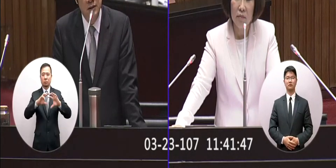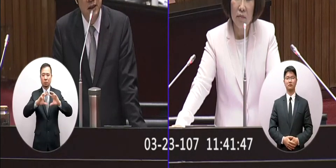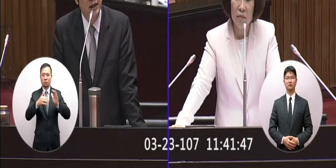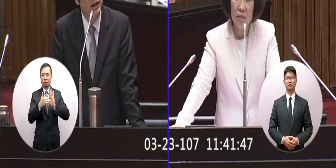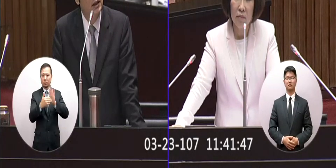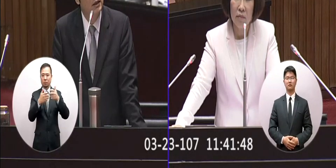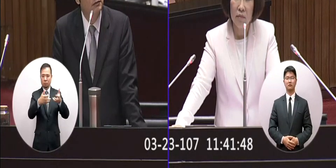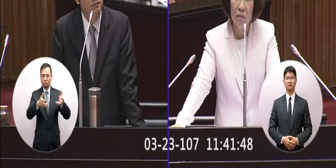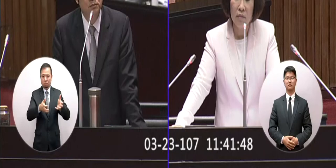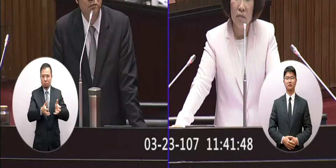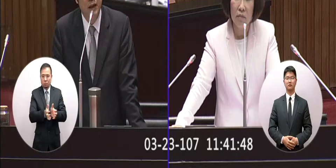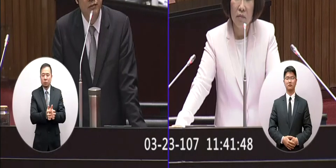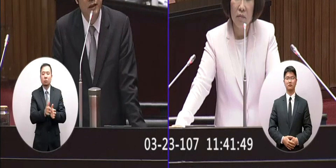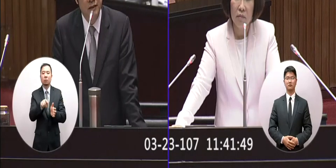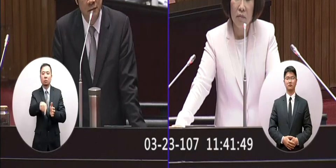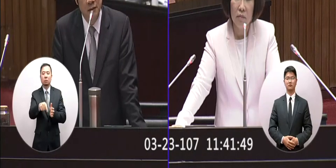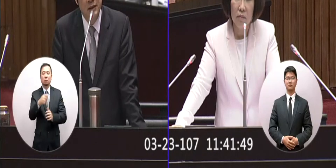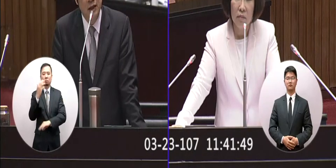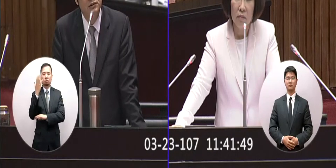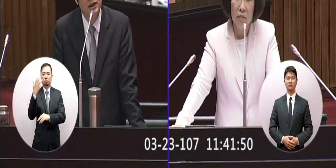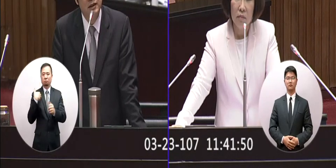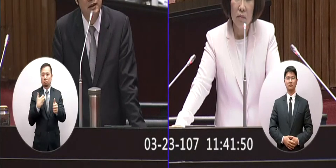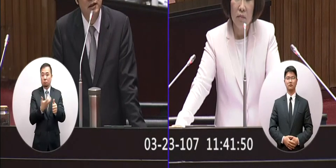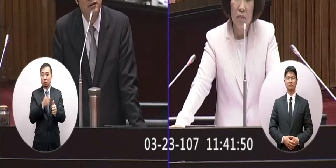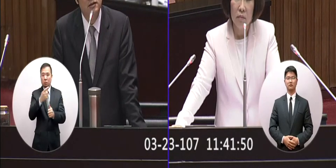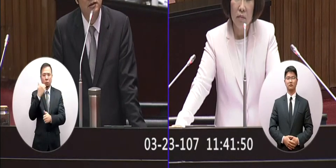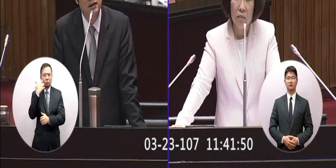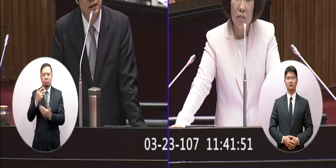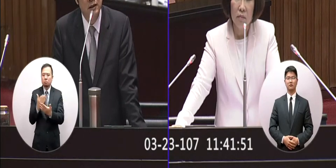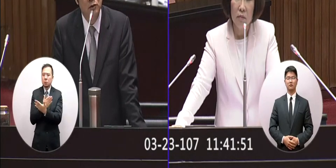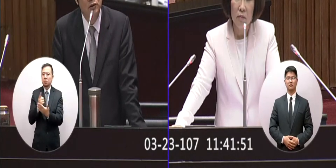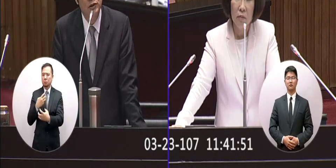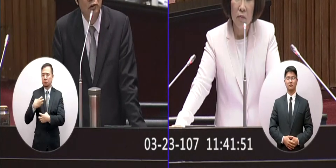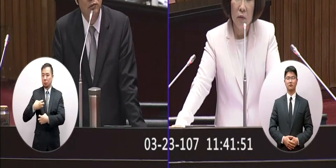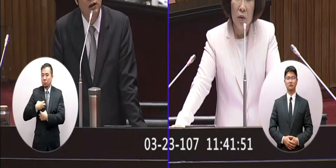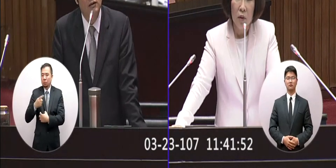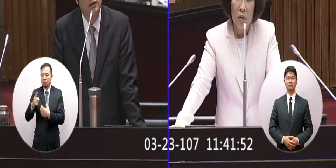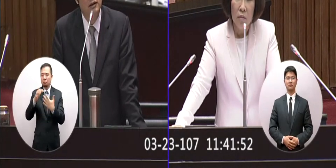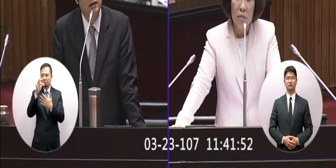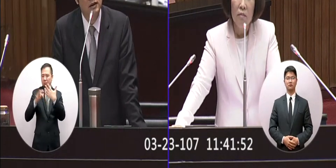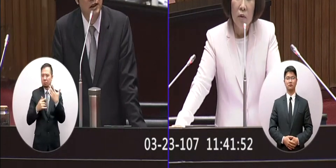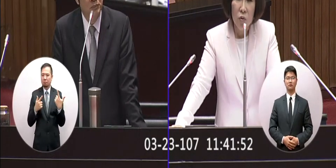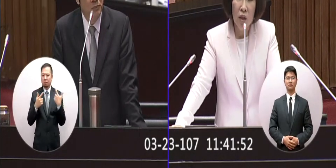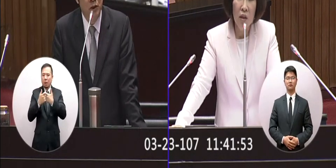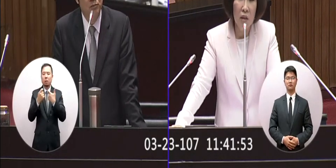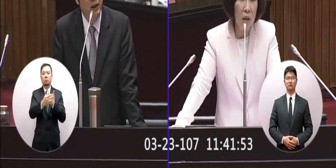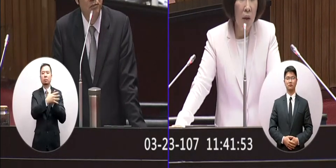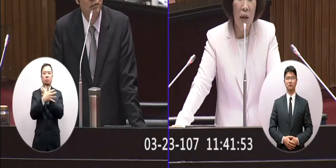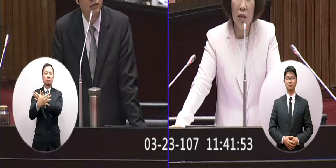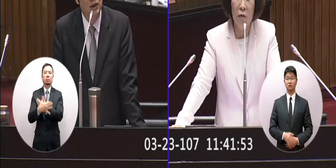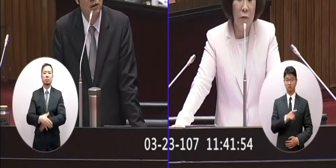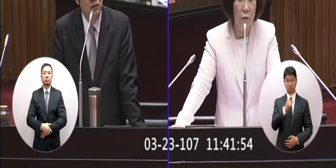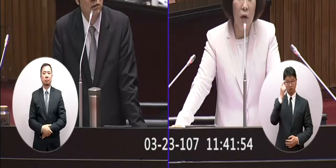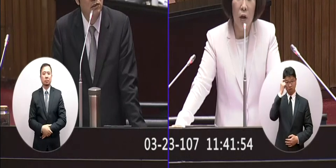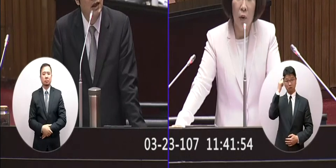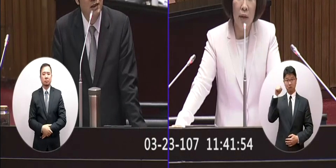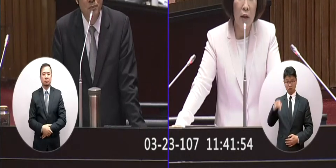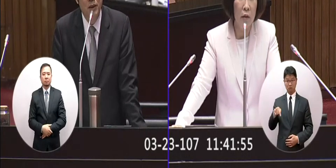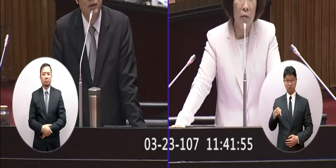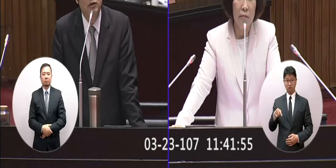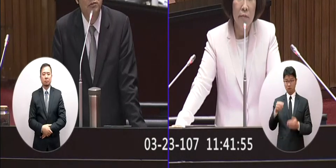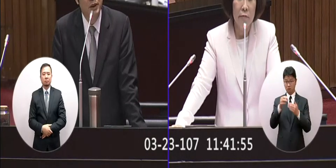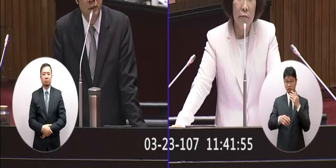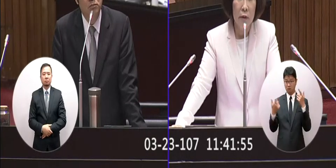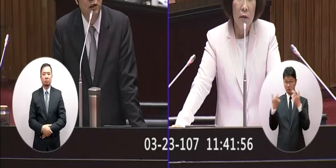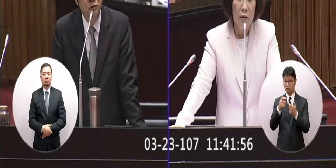啊直接颁发给符合条件 的这个国军同袍。 所以你也认为他是符合规